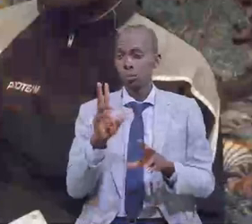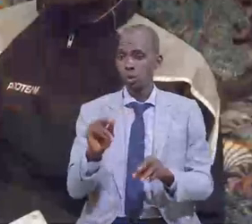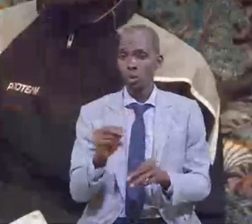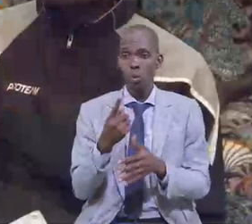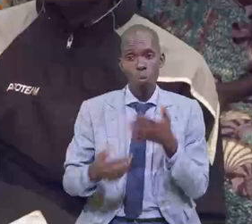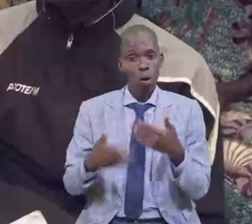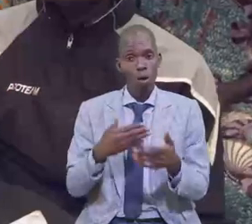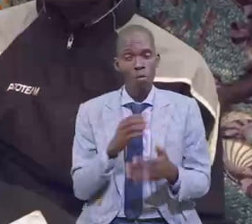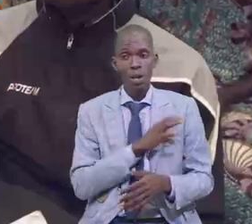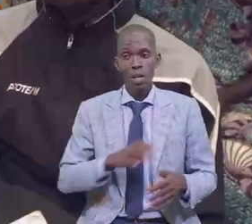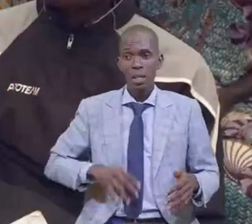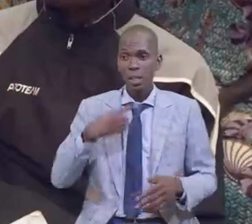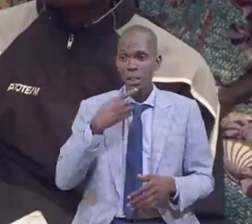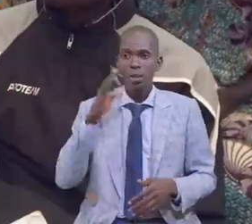s'accomplir.